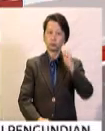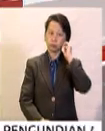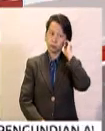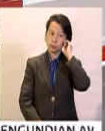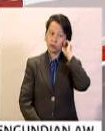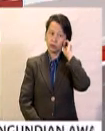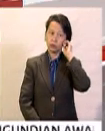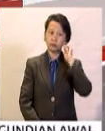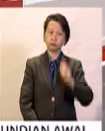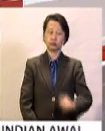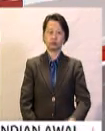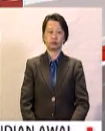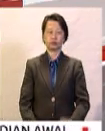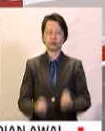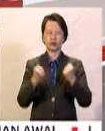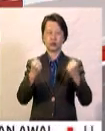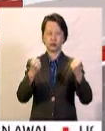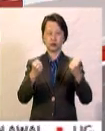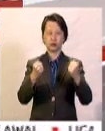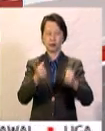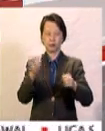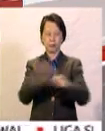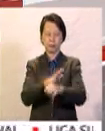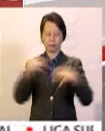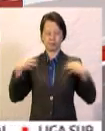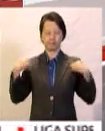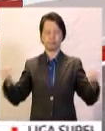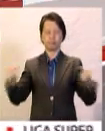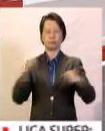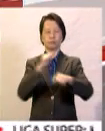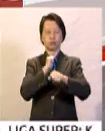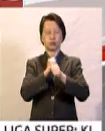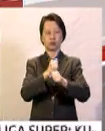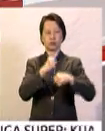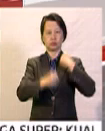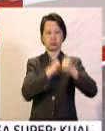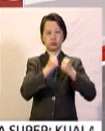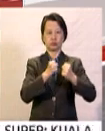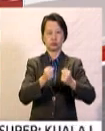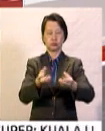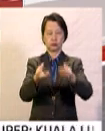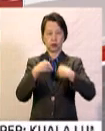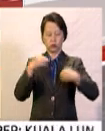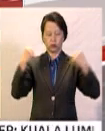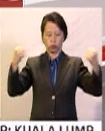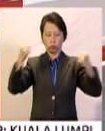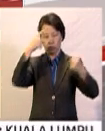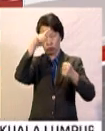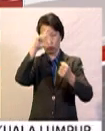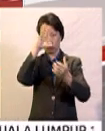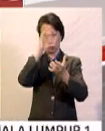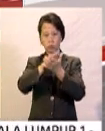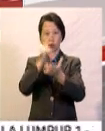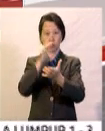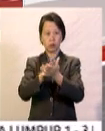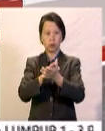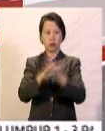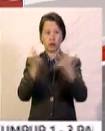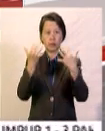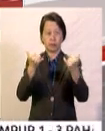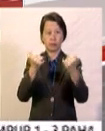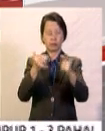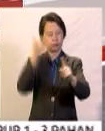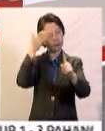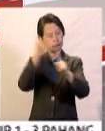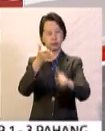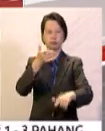Gigih, cekal dan penuh azam. Sikap positif itulah yang memberi kekuatan buat sepasang suami isteri untuk memasang azam yang